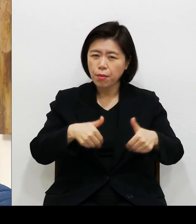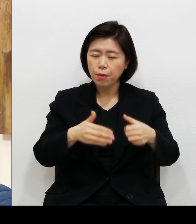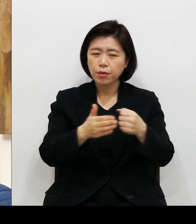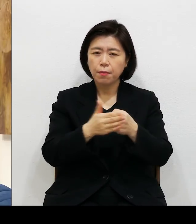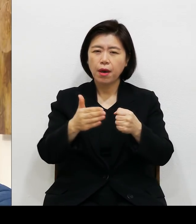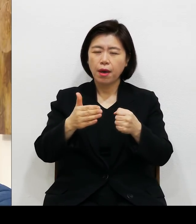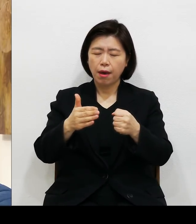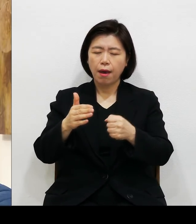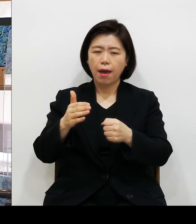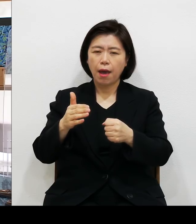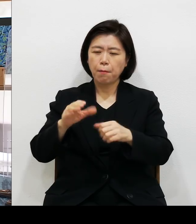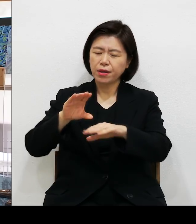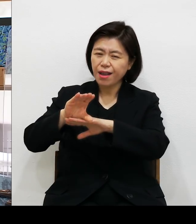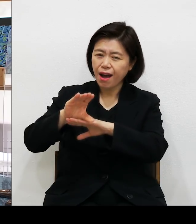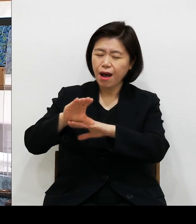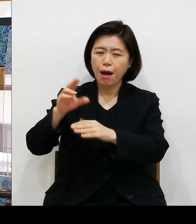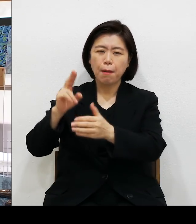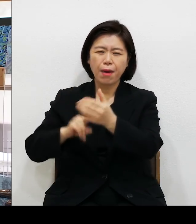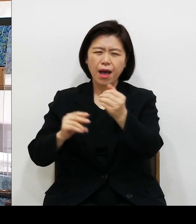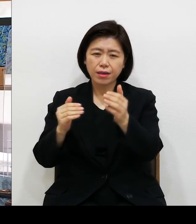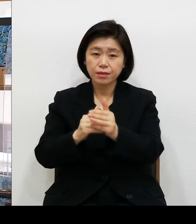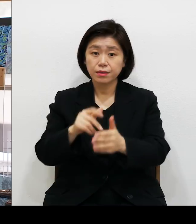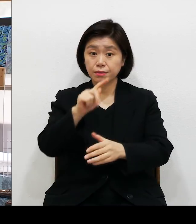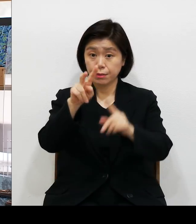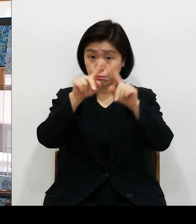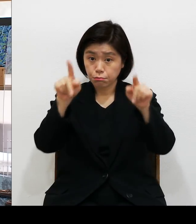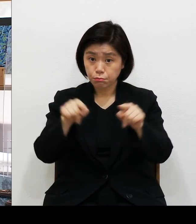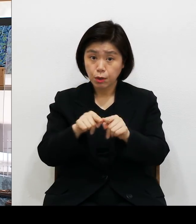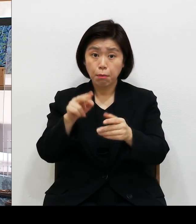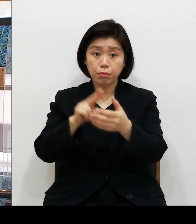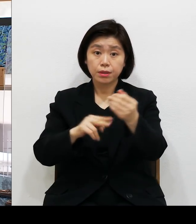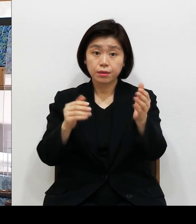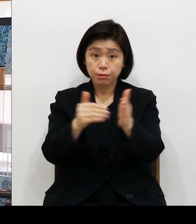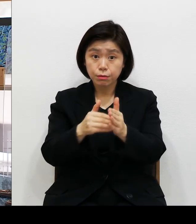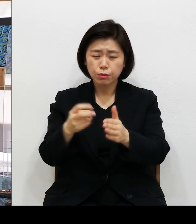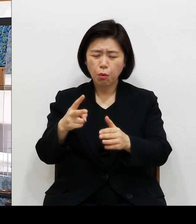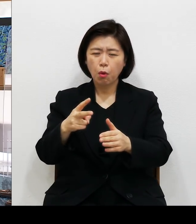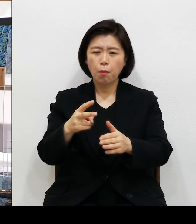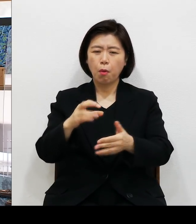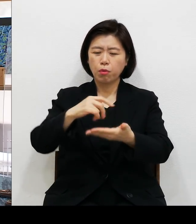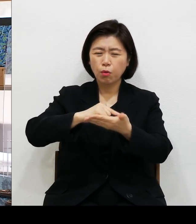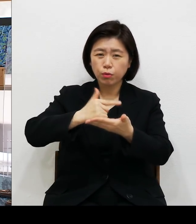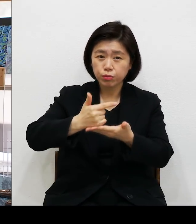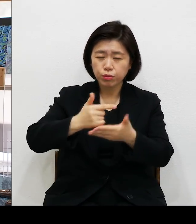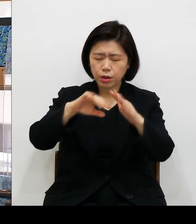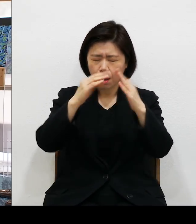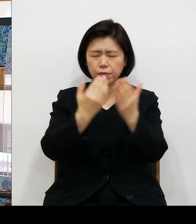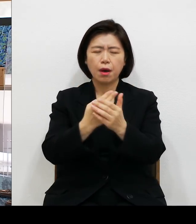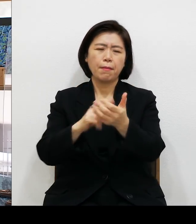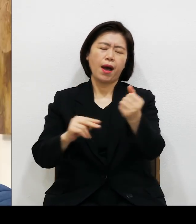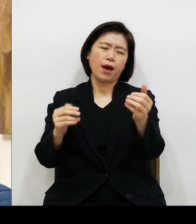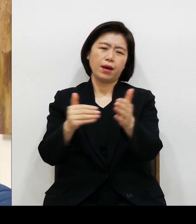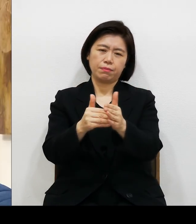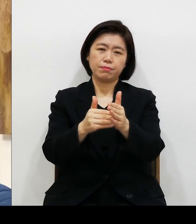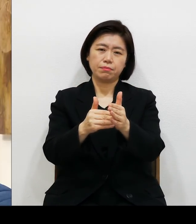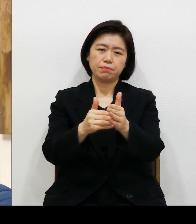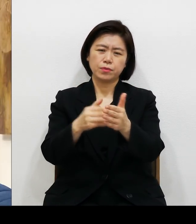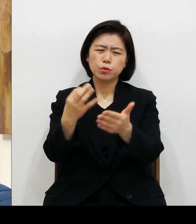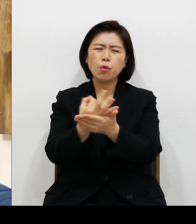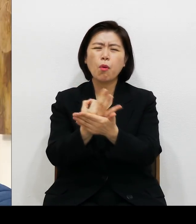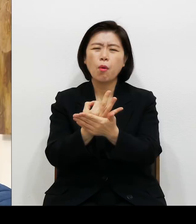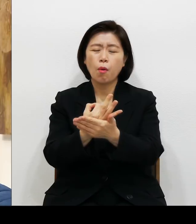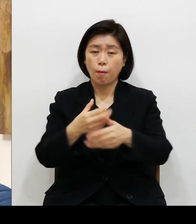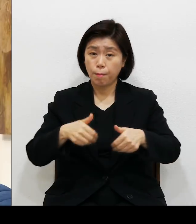이제 TV, 노트북 뭐 이렇게 돈 될 만한 거를 일단 다 팔았고요. 팔았어요. 예. 또 당시에는 그